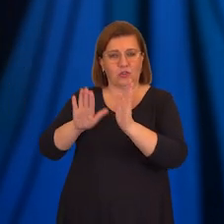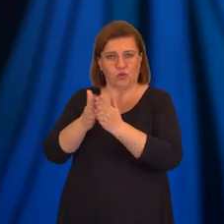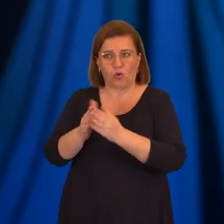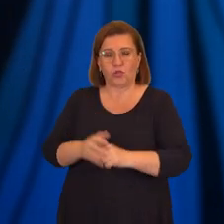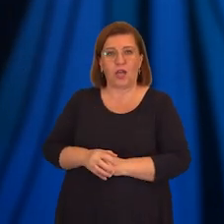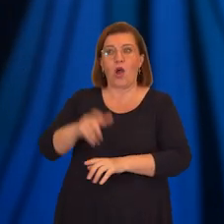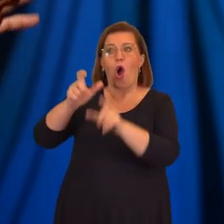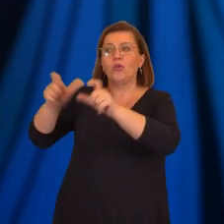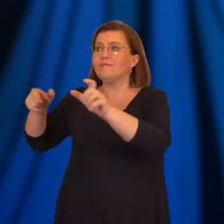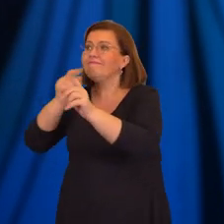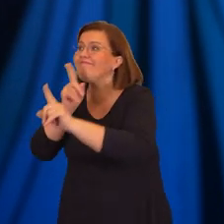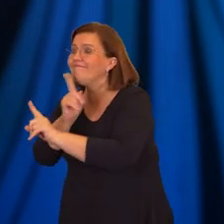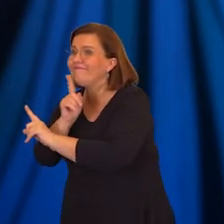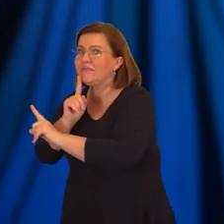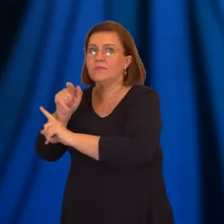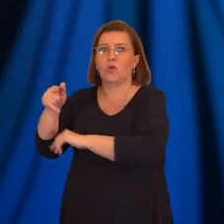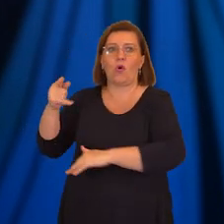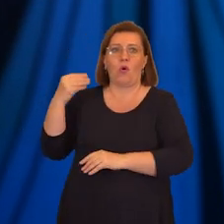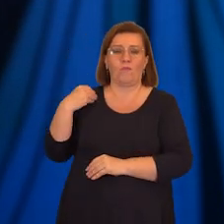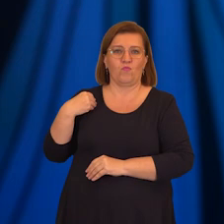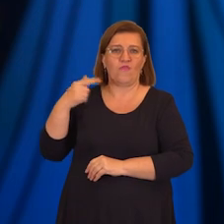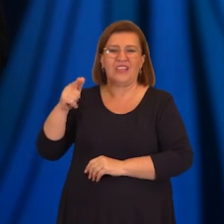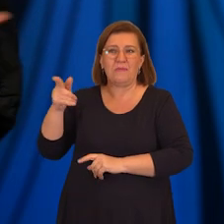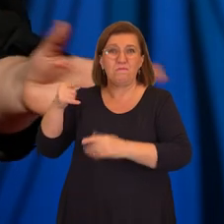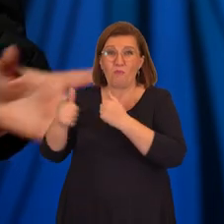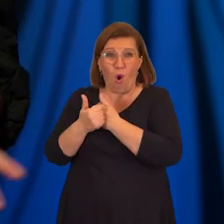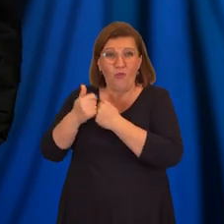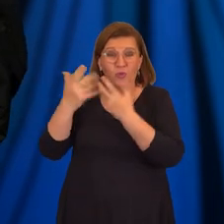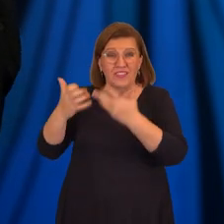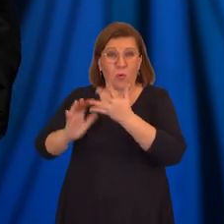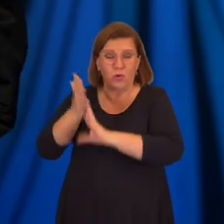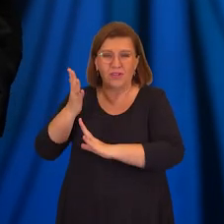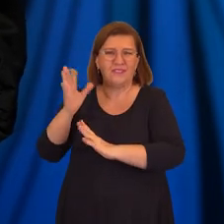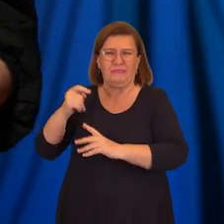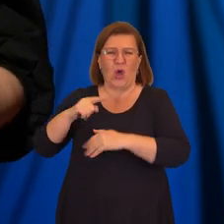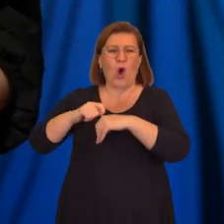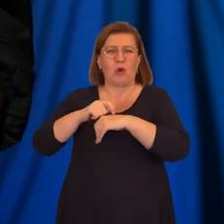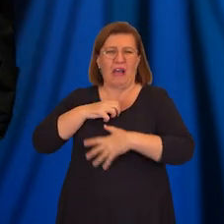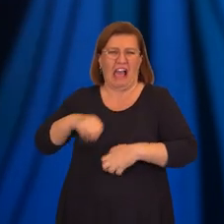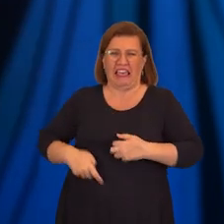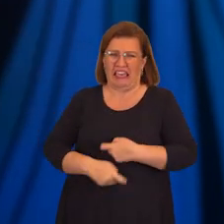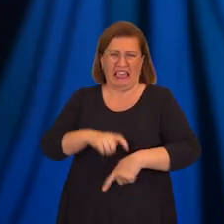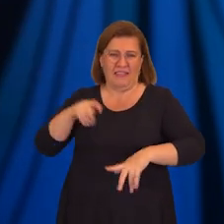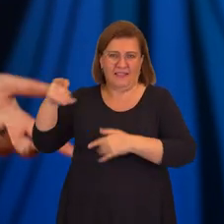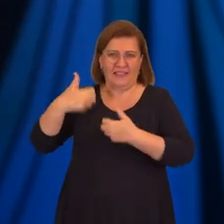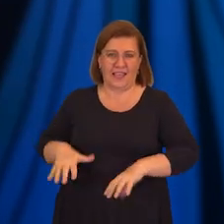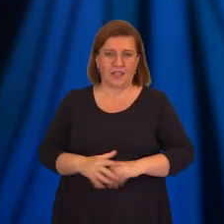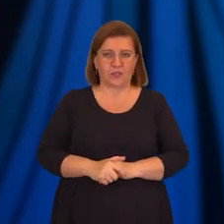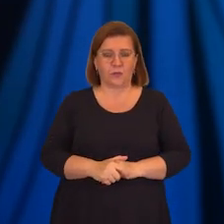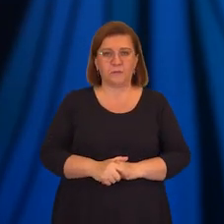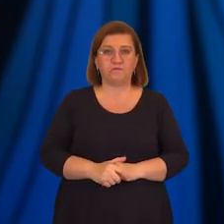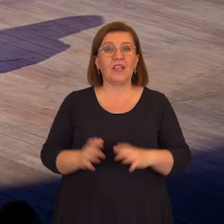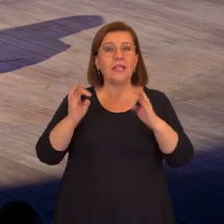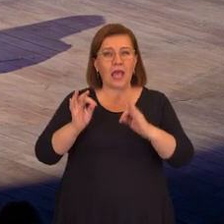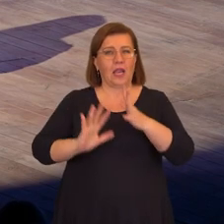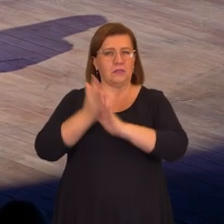jest prozaiczny. Nie chcą, żeby chodziły po nich robaki. W tej chwili kremacja to około 40% pochówków w